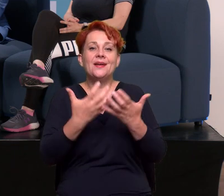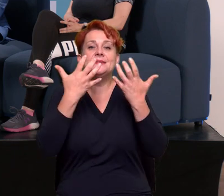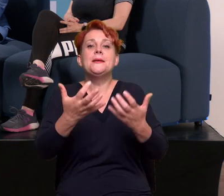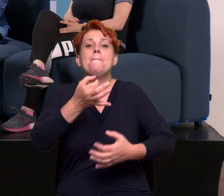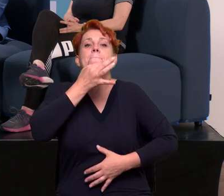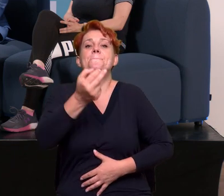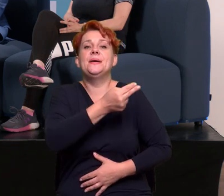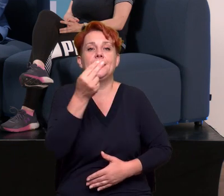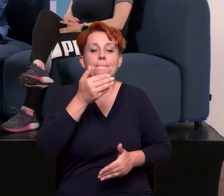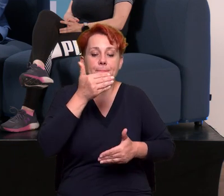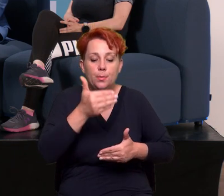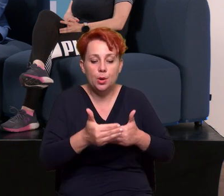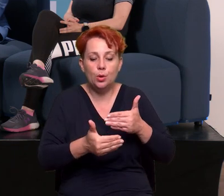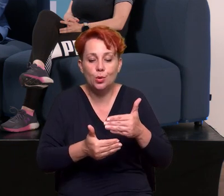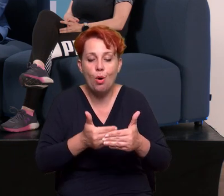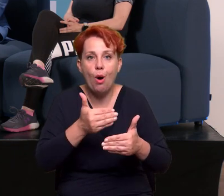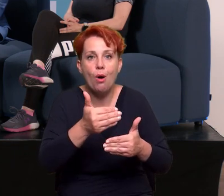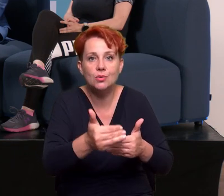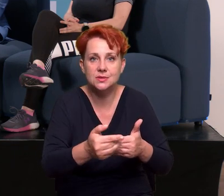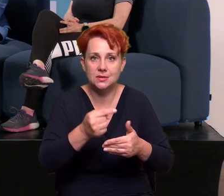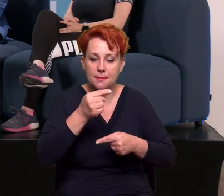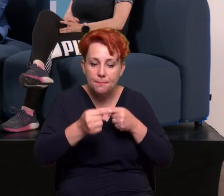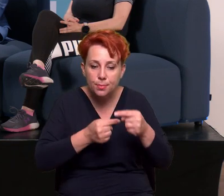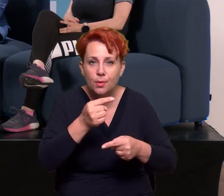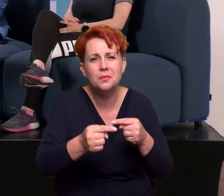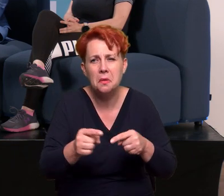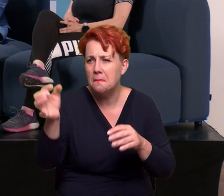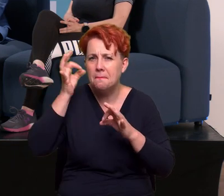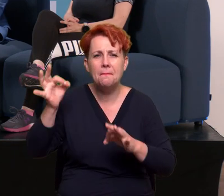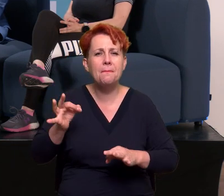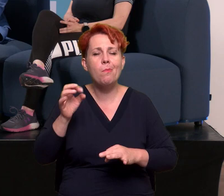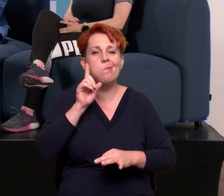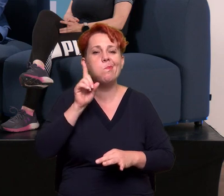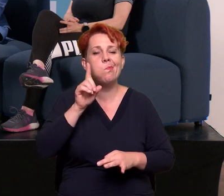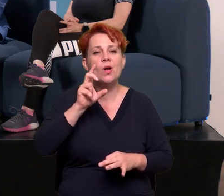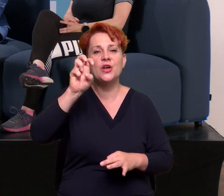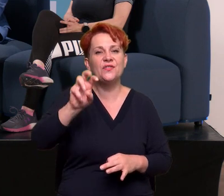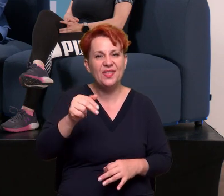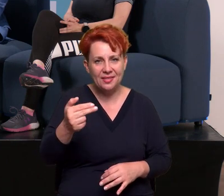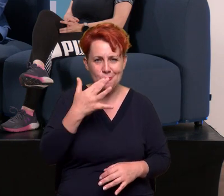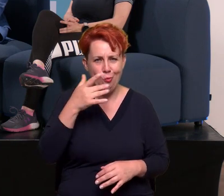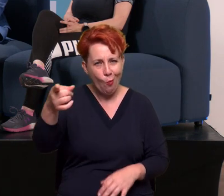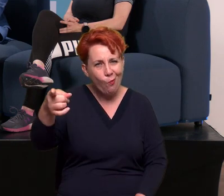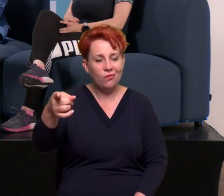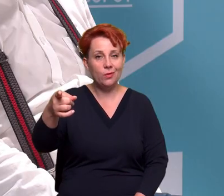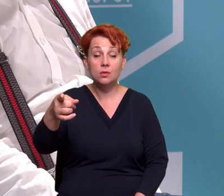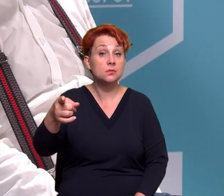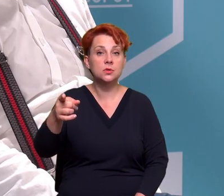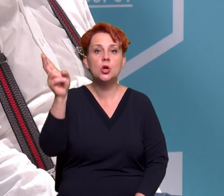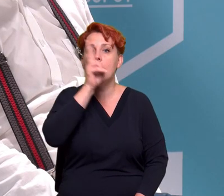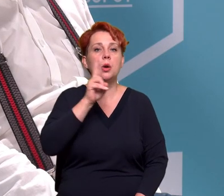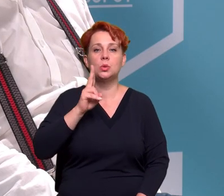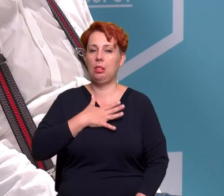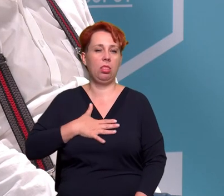którym też wielokrotnie wspominał pan profesor Stefan Chwin, który mówił, że rodzice nie